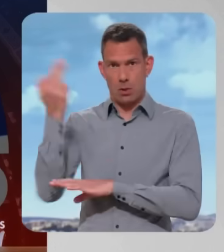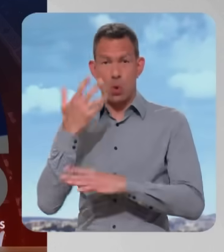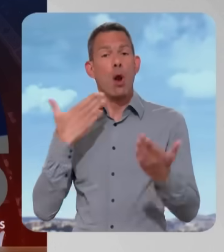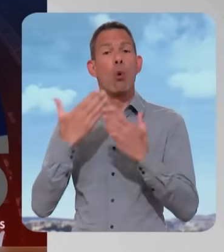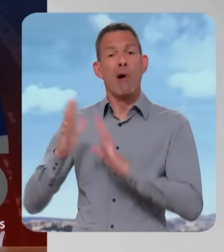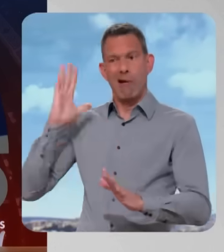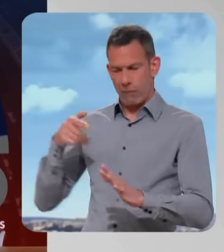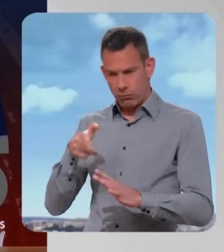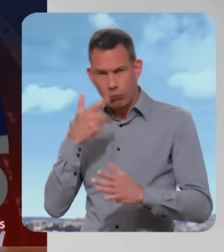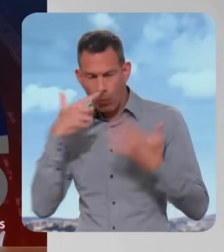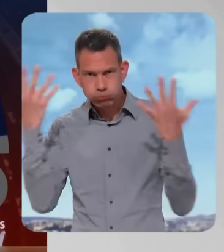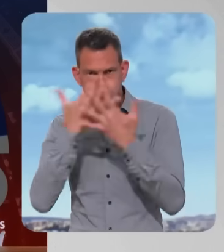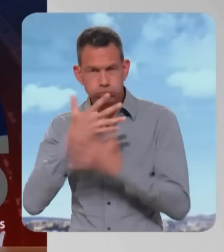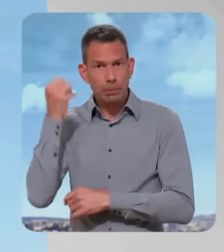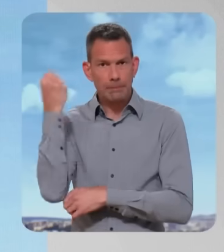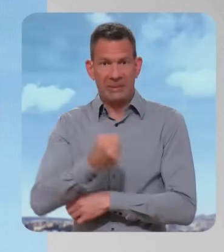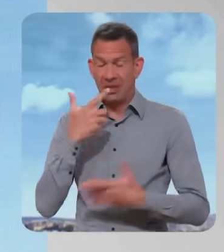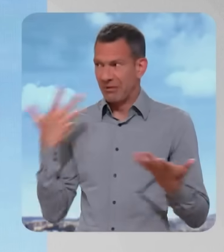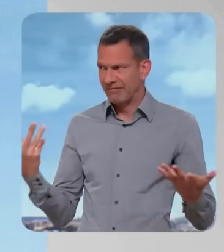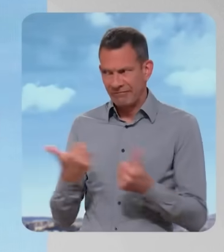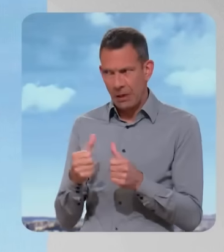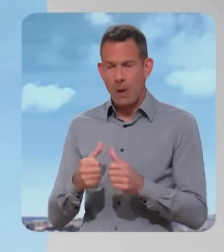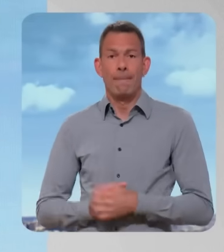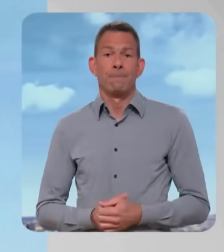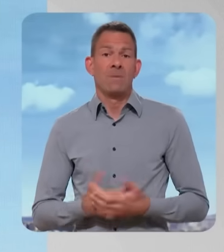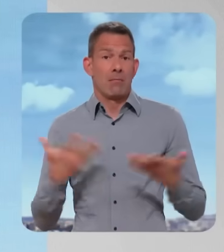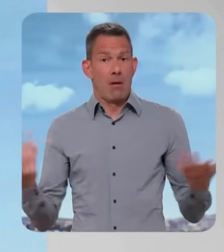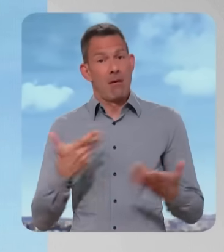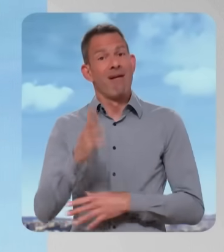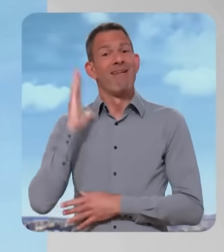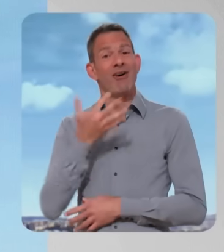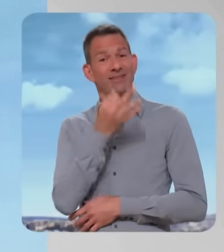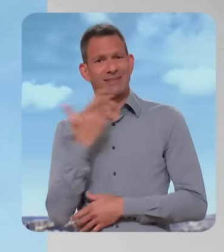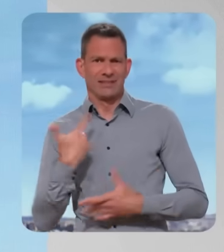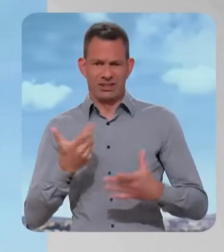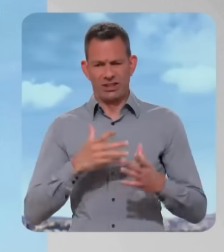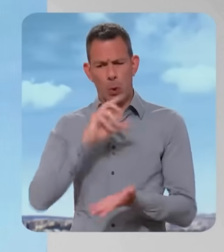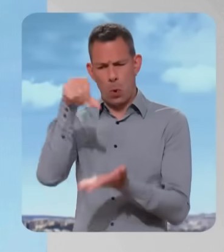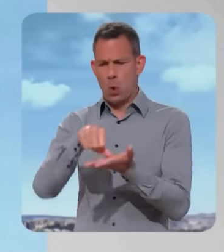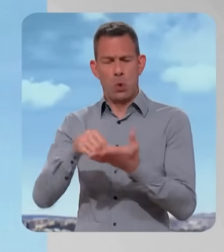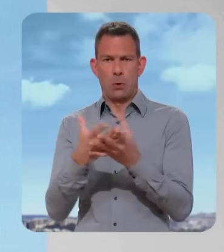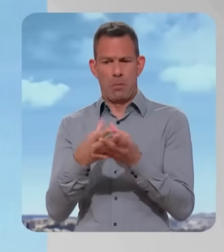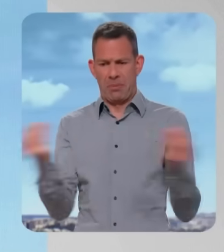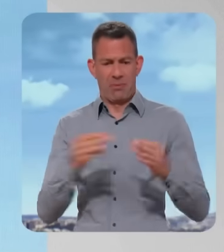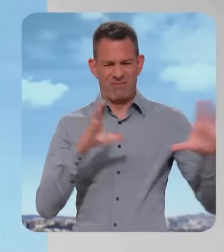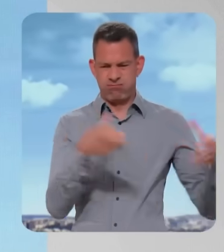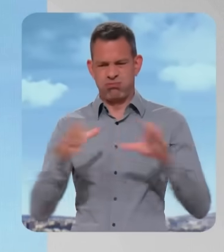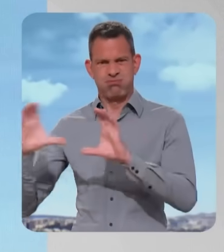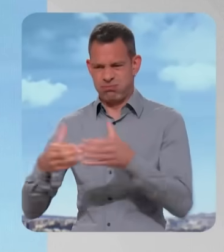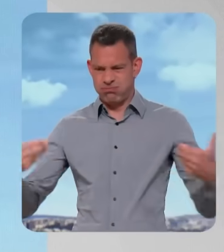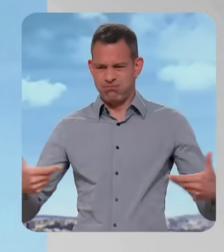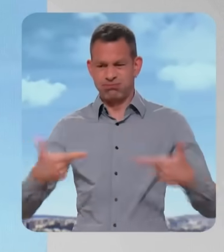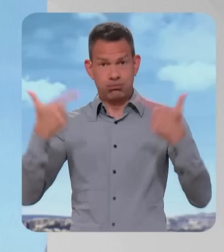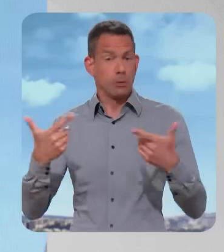questions ce que je vois c'est qu'effectivement là où on nous promettait deux blocs et un effacement du bloc central ça n'est pas ce qui est arrivé les